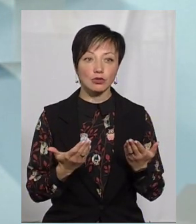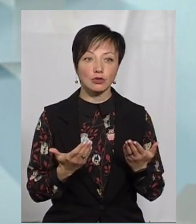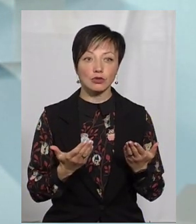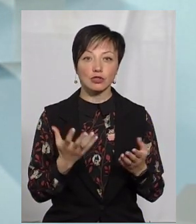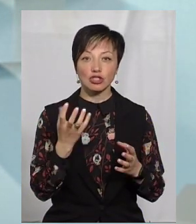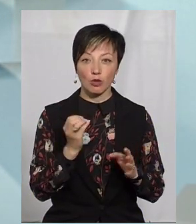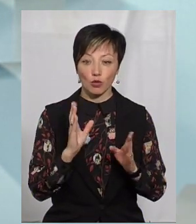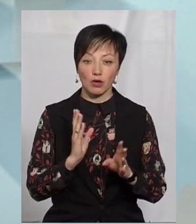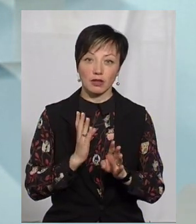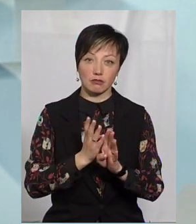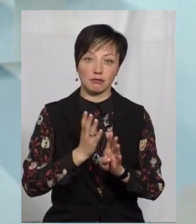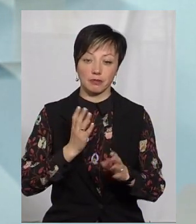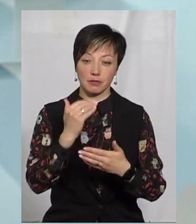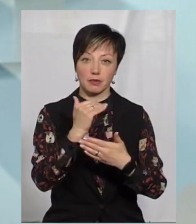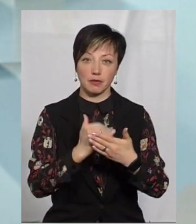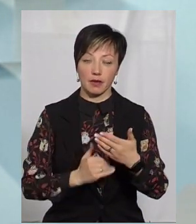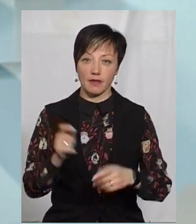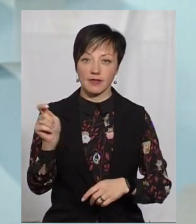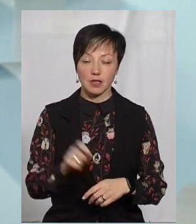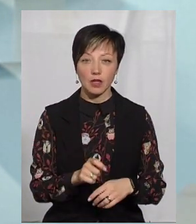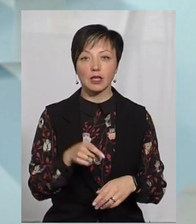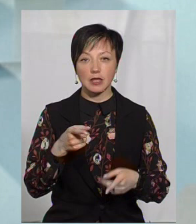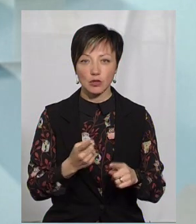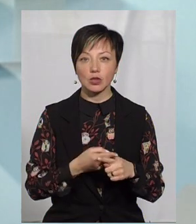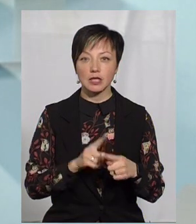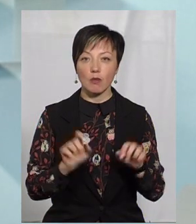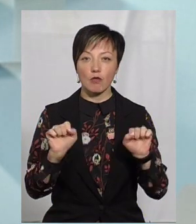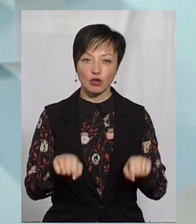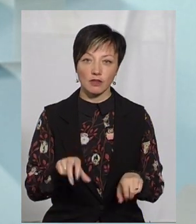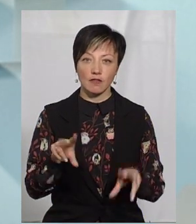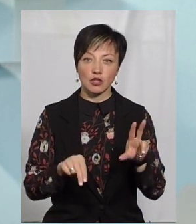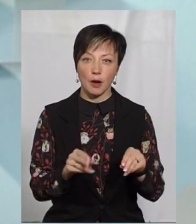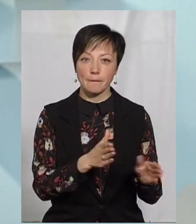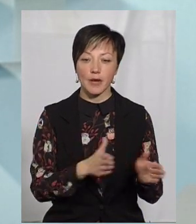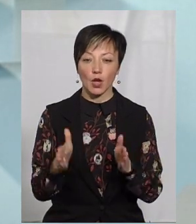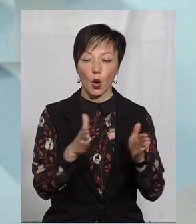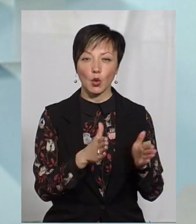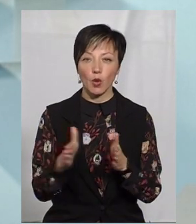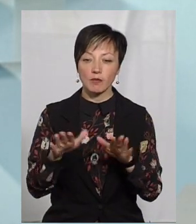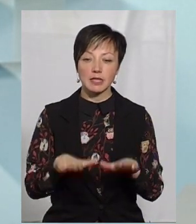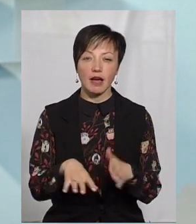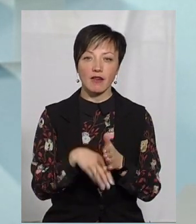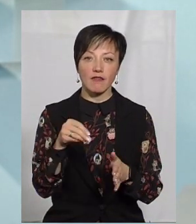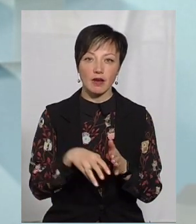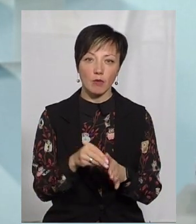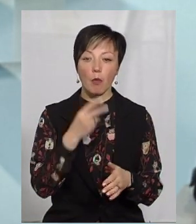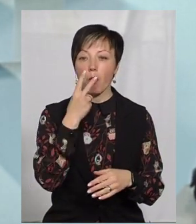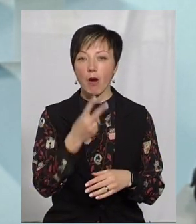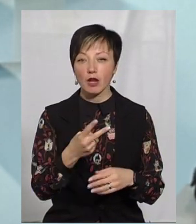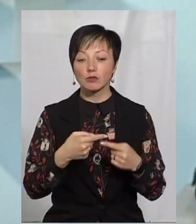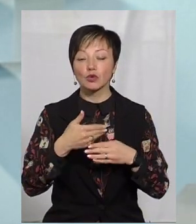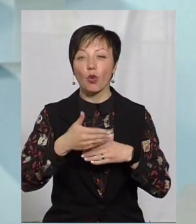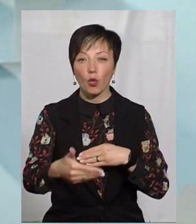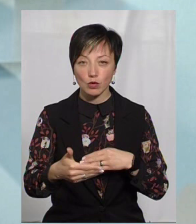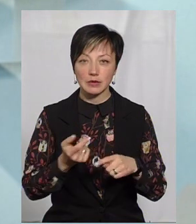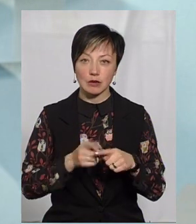ціла черга візитів, ціла низка візитів, то дійсно це можна розцінювати як підготовку до місцевих виборів. Ну, це ми побачимо